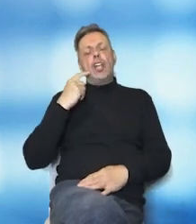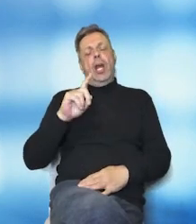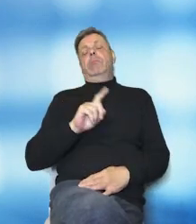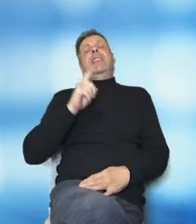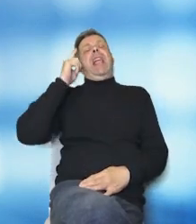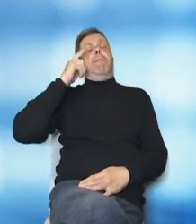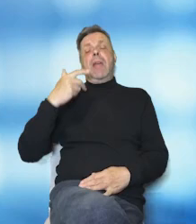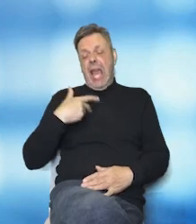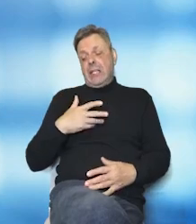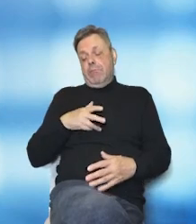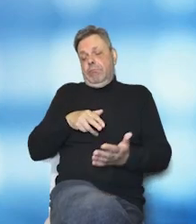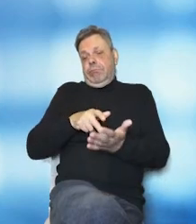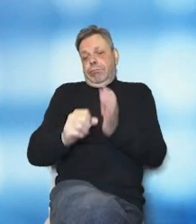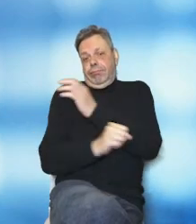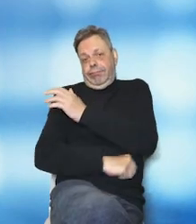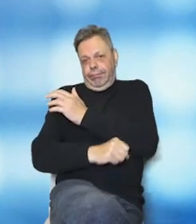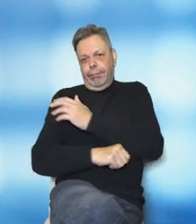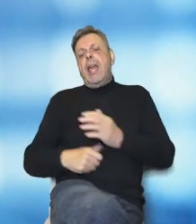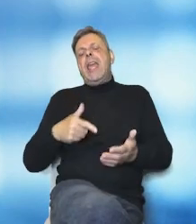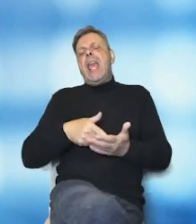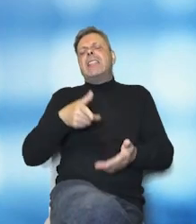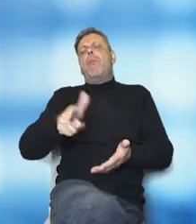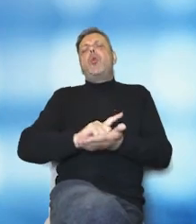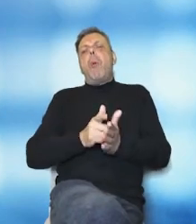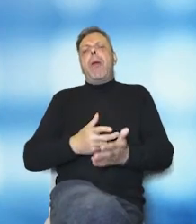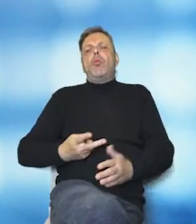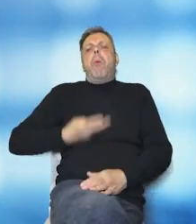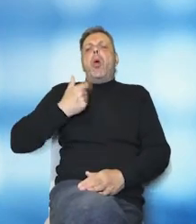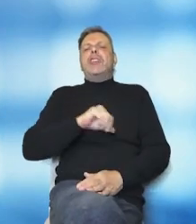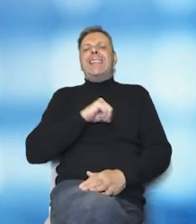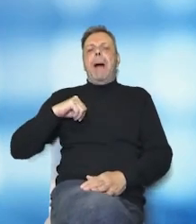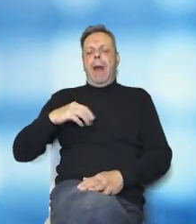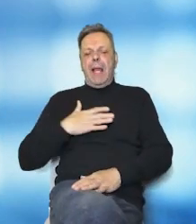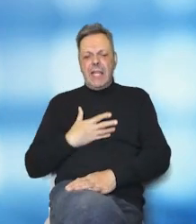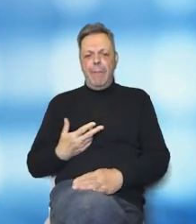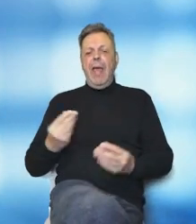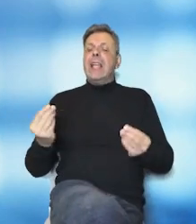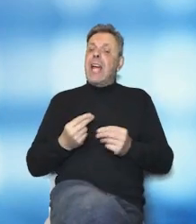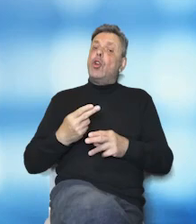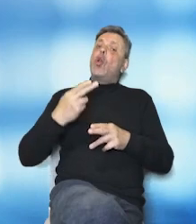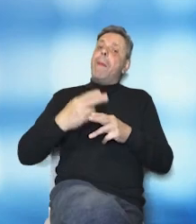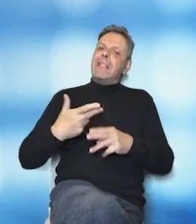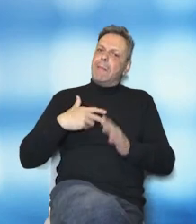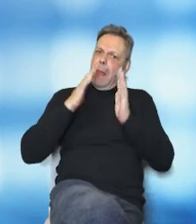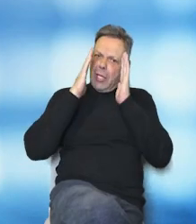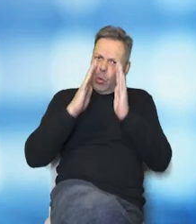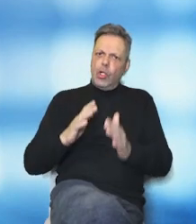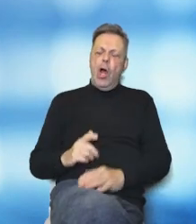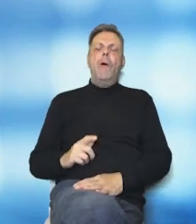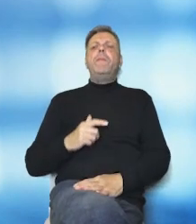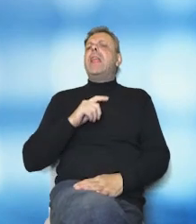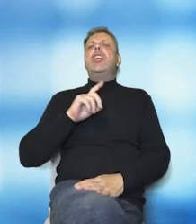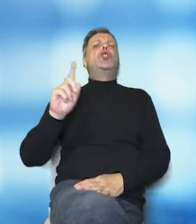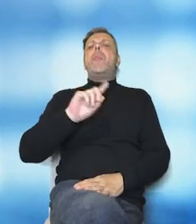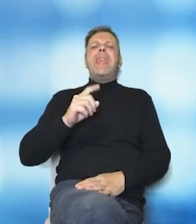da znam. I onda sam ponosa na sebe i na pacijente što mi je... što me poslušao, što nije na mene